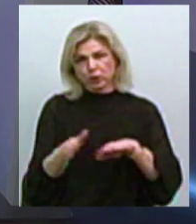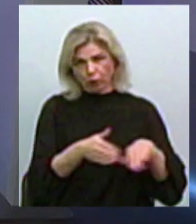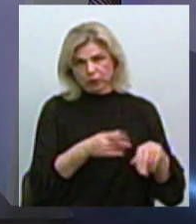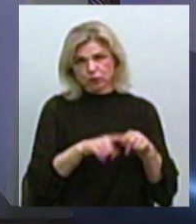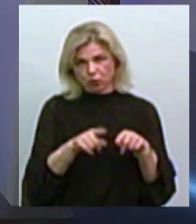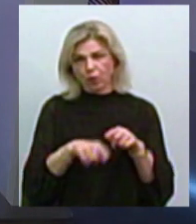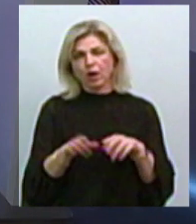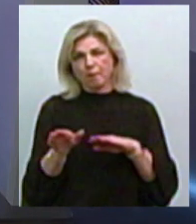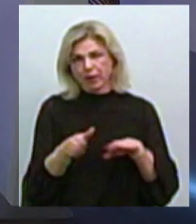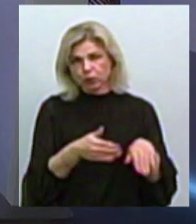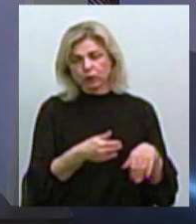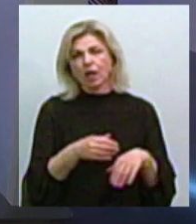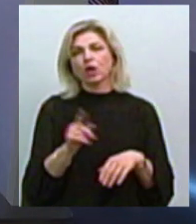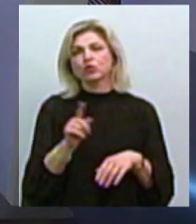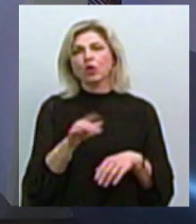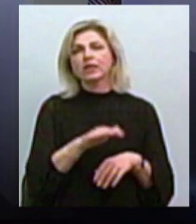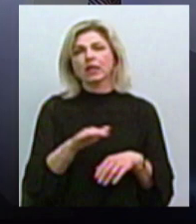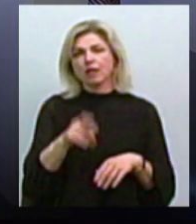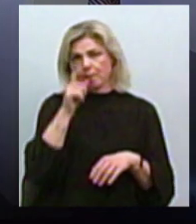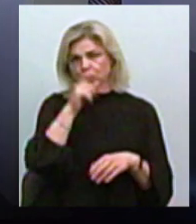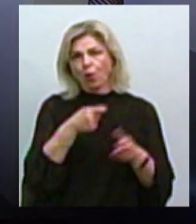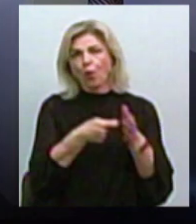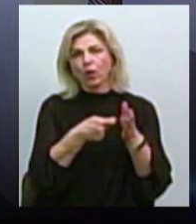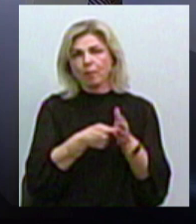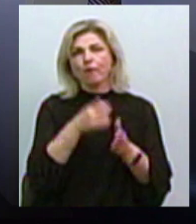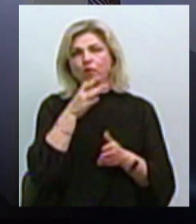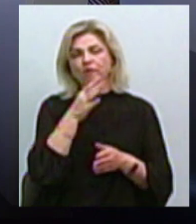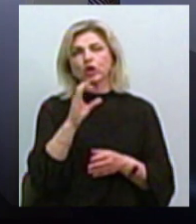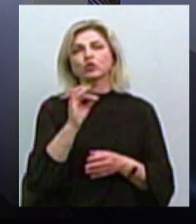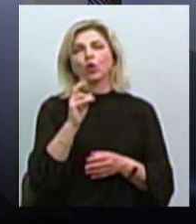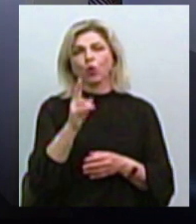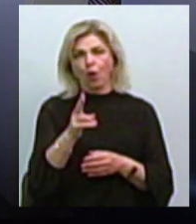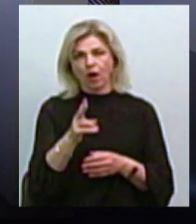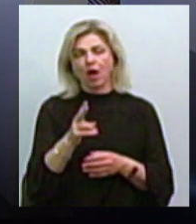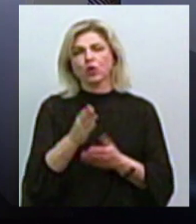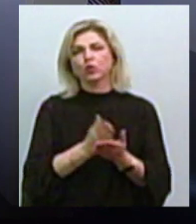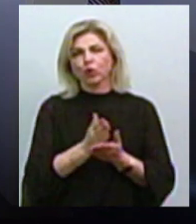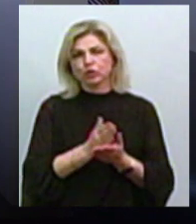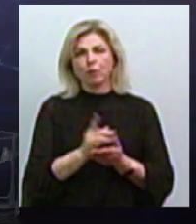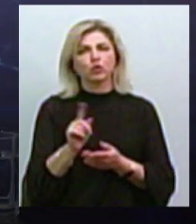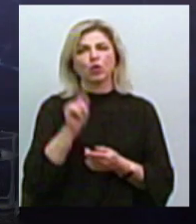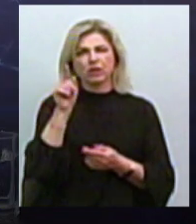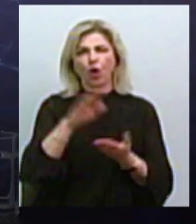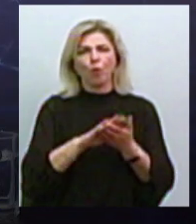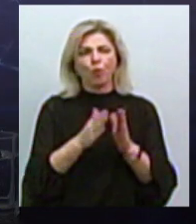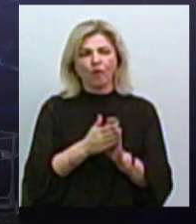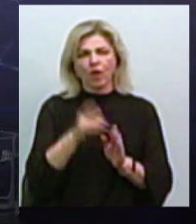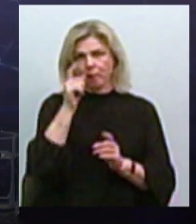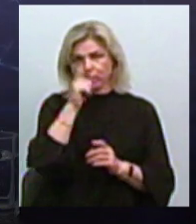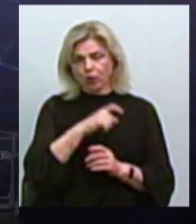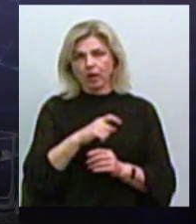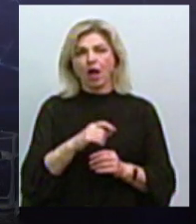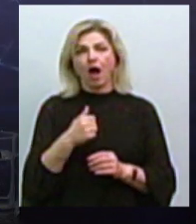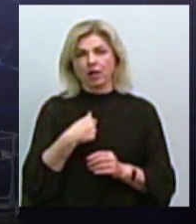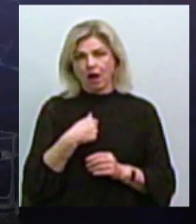що дітей погано кормлять під час строкової служби, вони там в якихось умовах знаходяться, не досить гарних. Але,